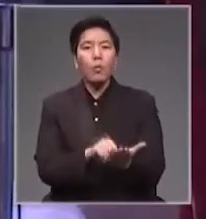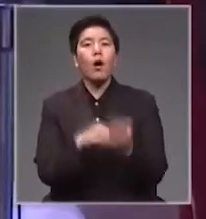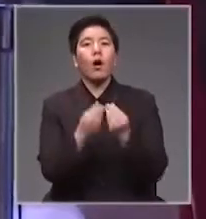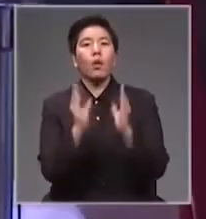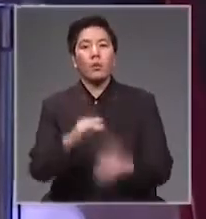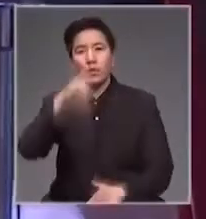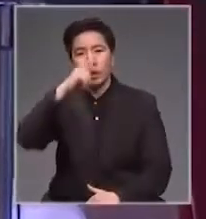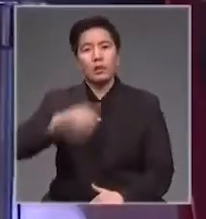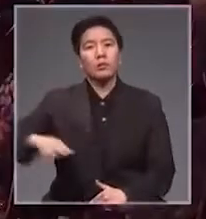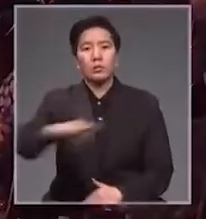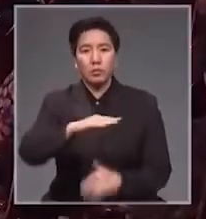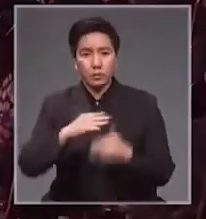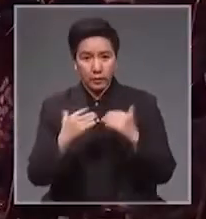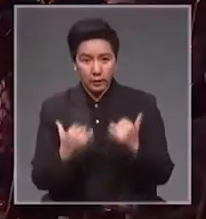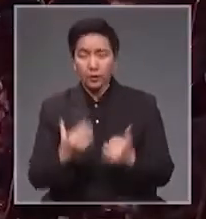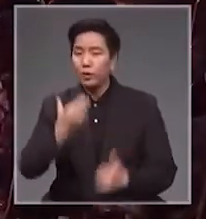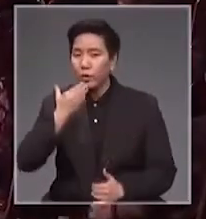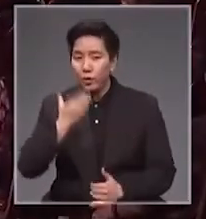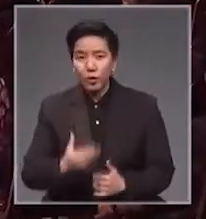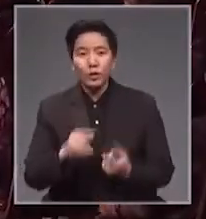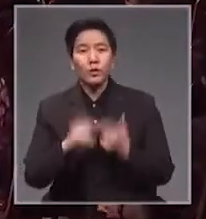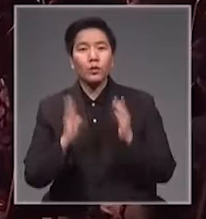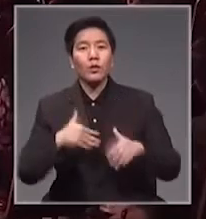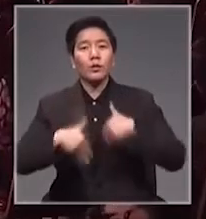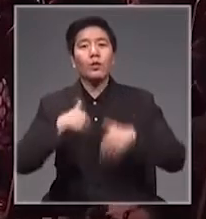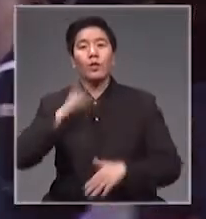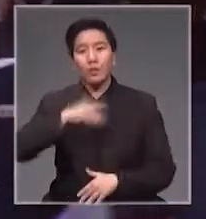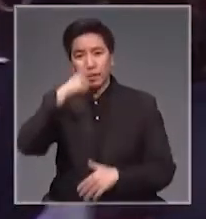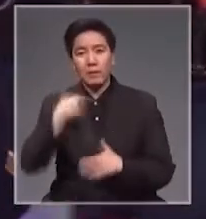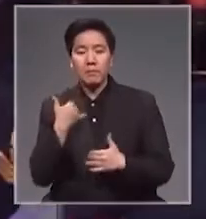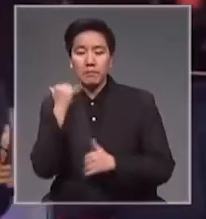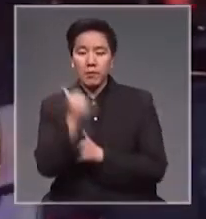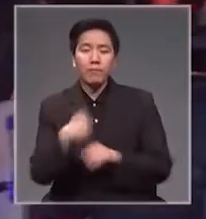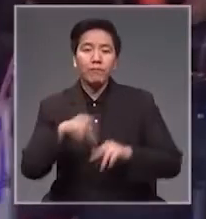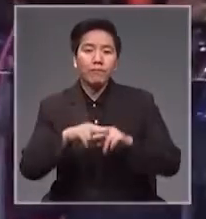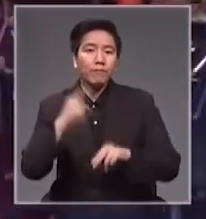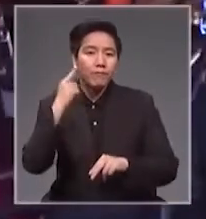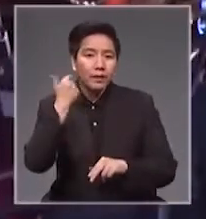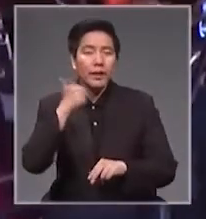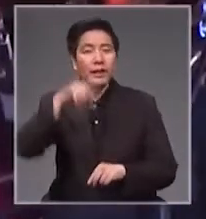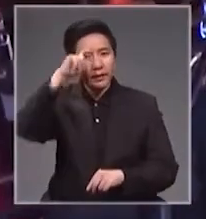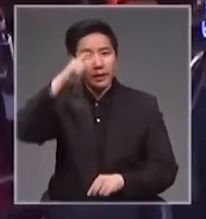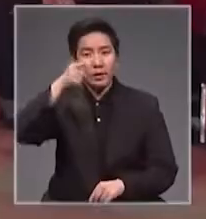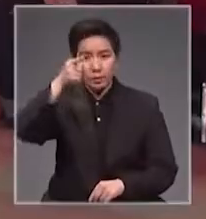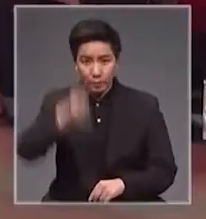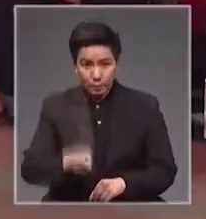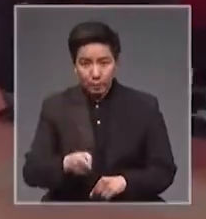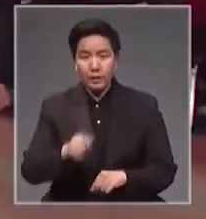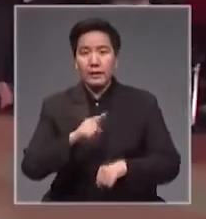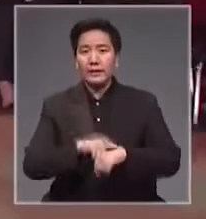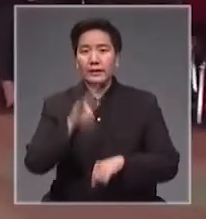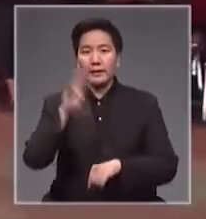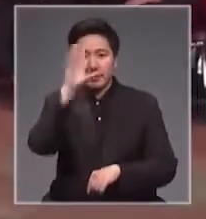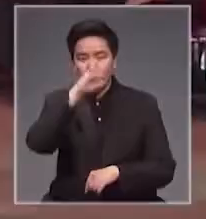ตลอดรัชสมัยของพระองค์อีกด้วยโดยพี่น้องประชาชนสามารถร่วมกิจกรรมนี้ได้ทุกวันเสาร์ตั้งแต่เวลา19 นาฬิกาเป็นต้นไปขอเ